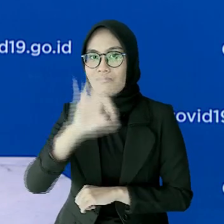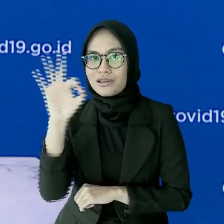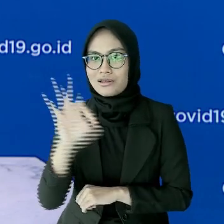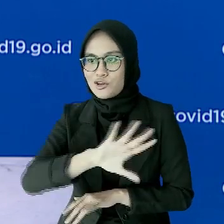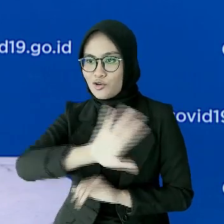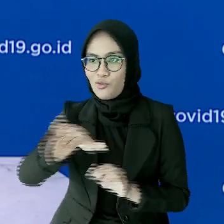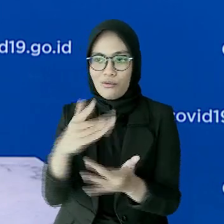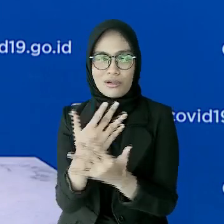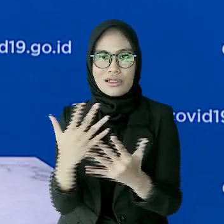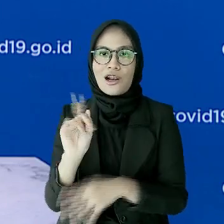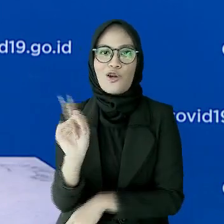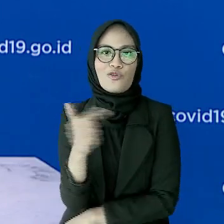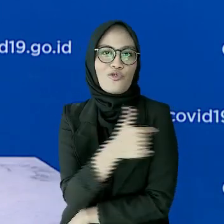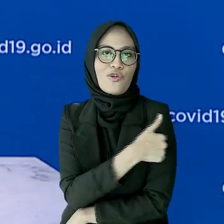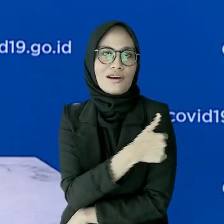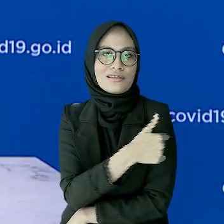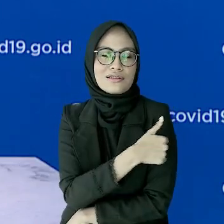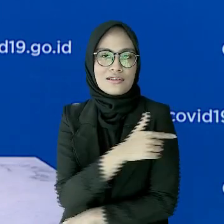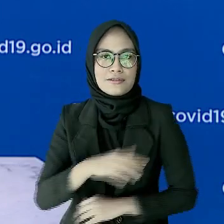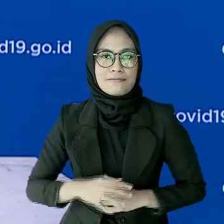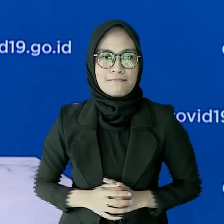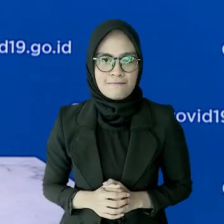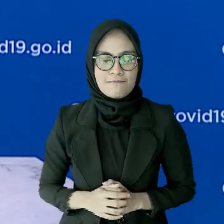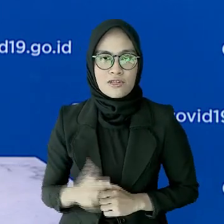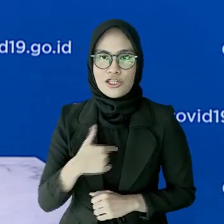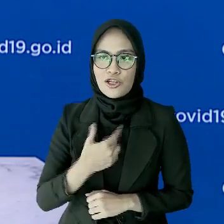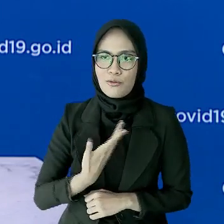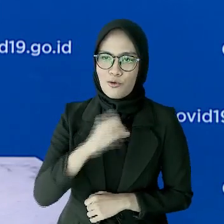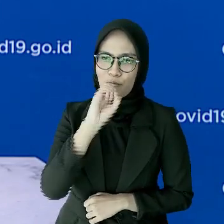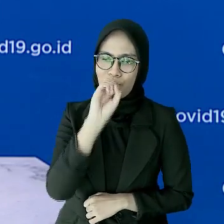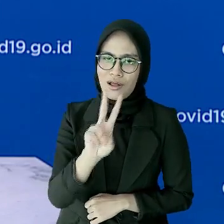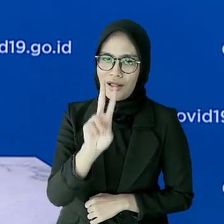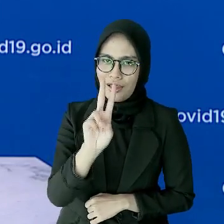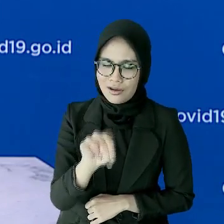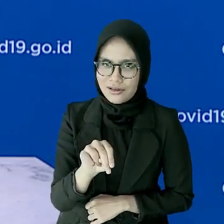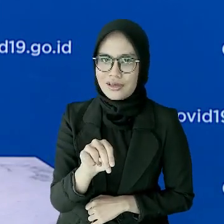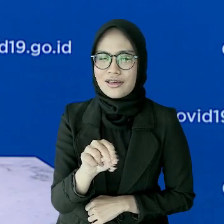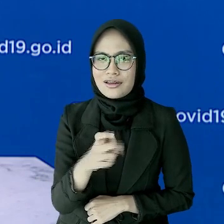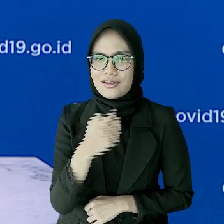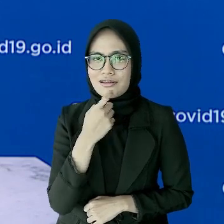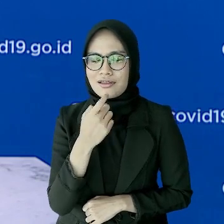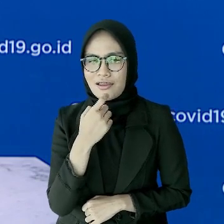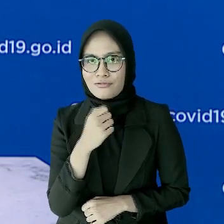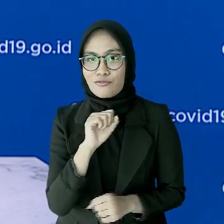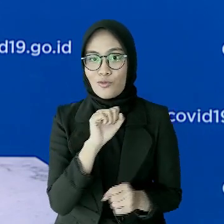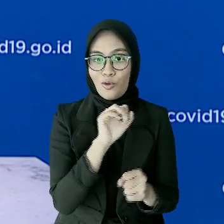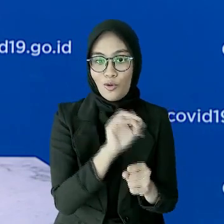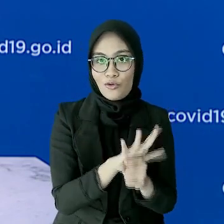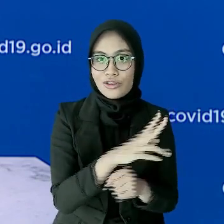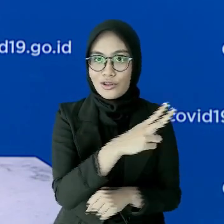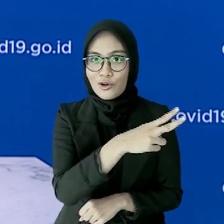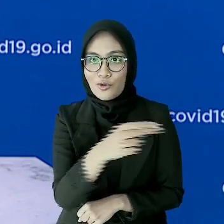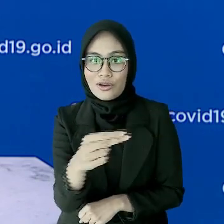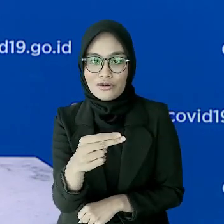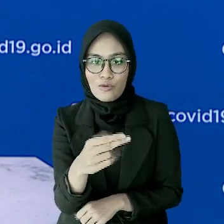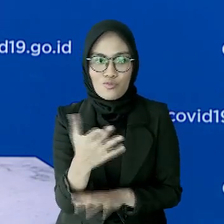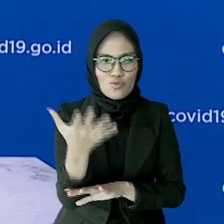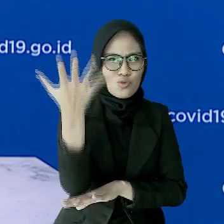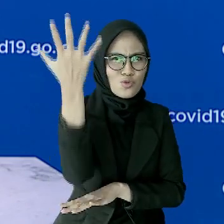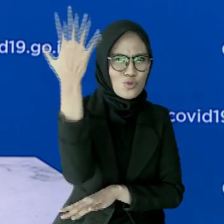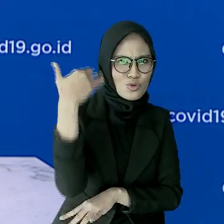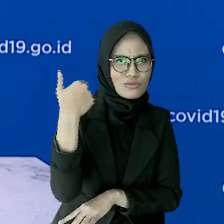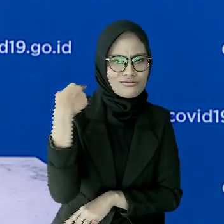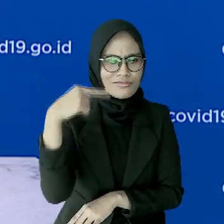Selanjutnya, saya akan mencoba mengajak masyarakat mengingat kembali perjalanan perkembangan kasus COVID-19 hingga saat ini.